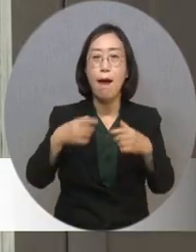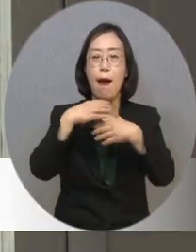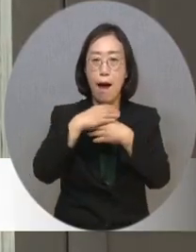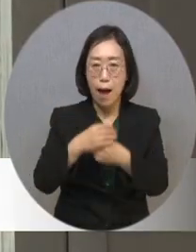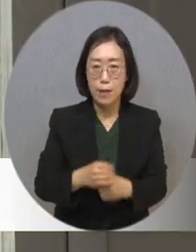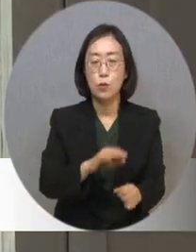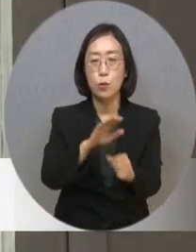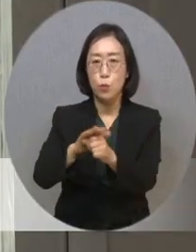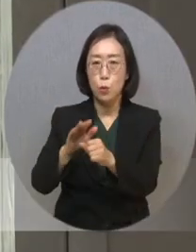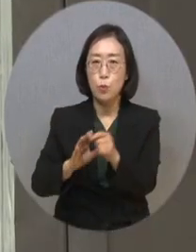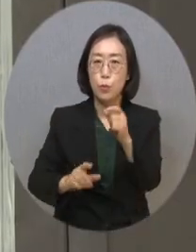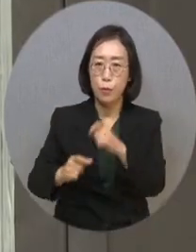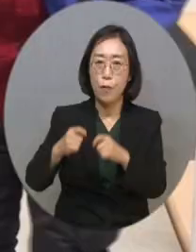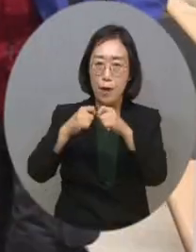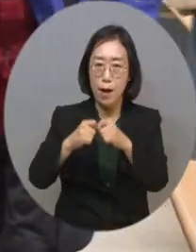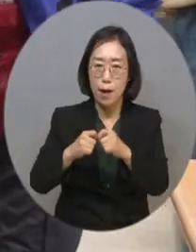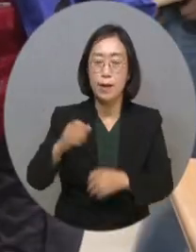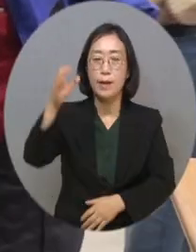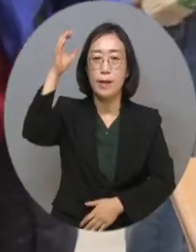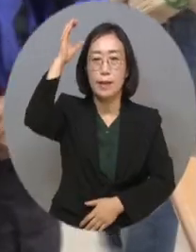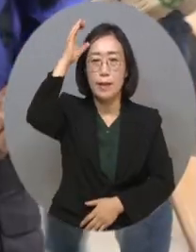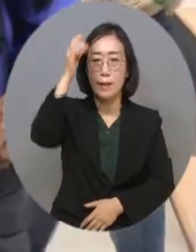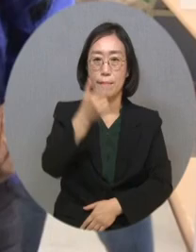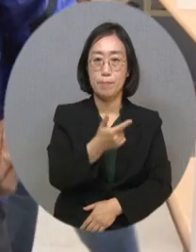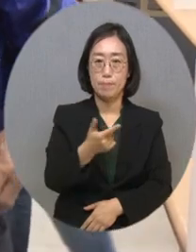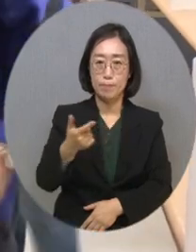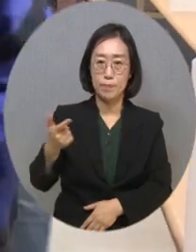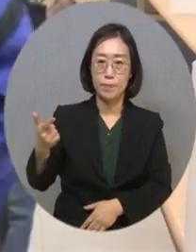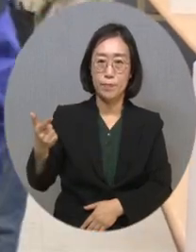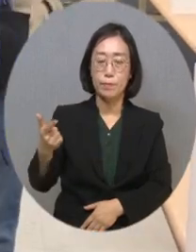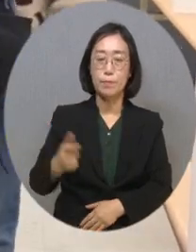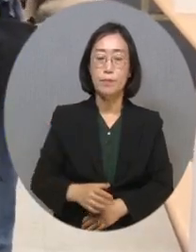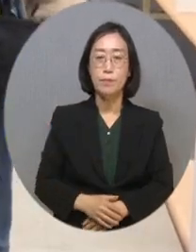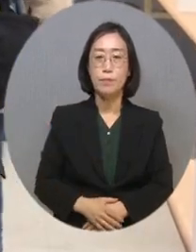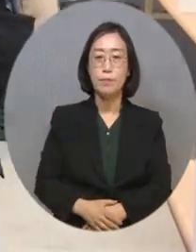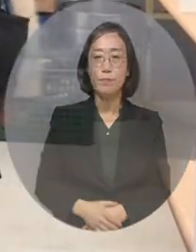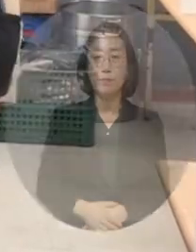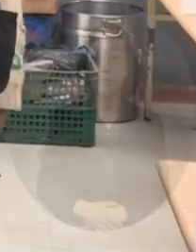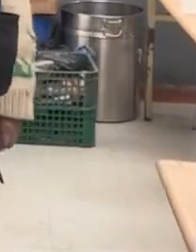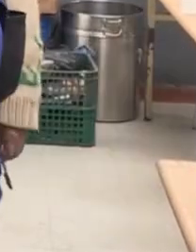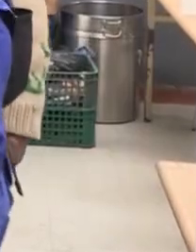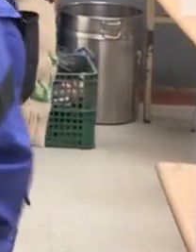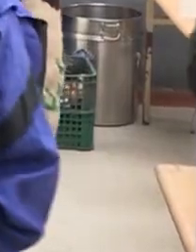강화해 나갈 것으로 기대됩니다. 복지TV 뉴스 정유정입니다.